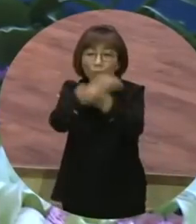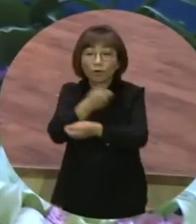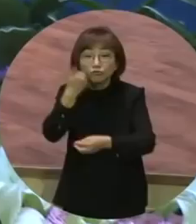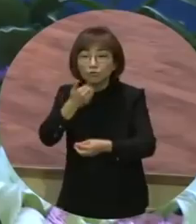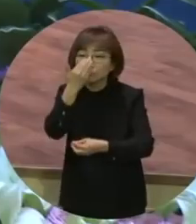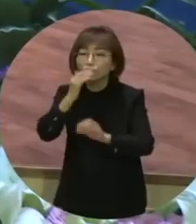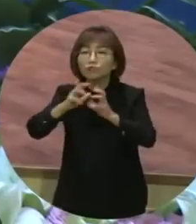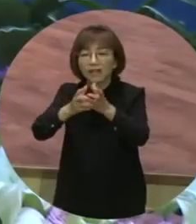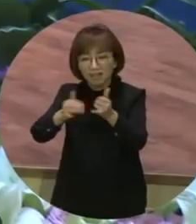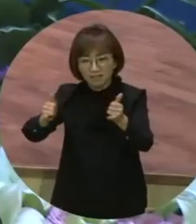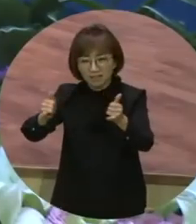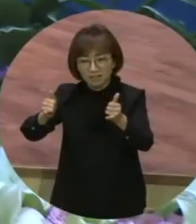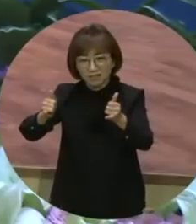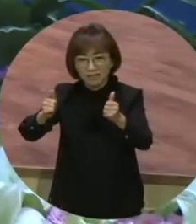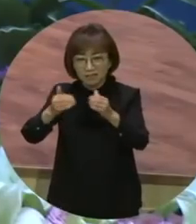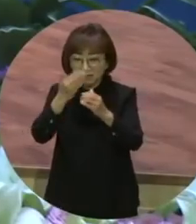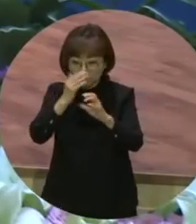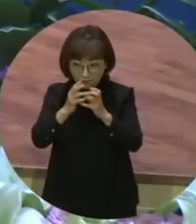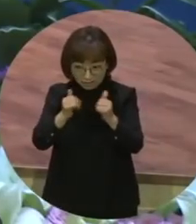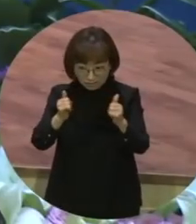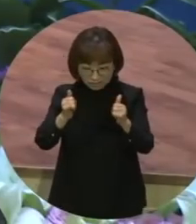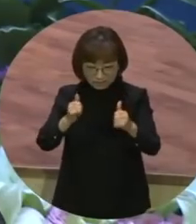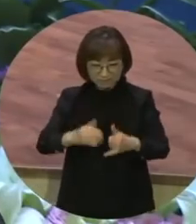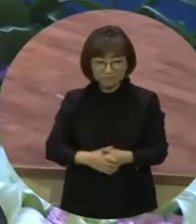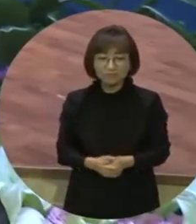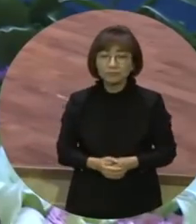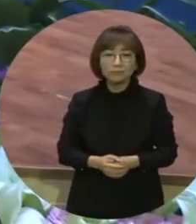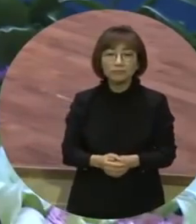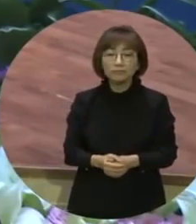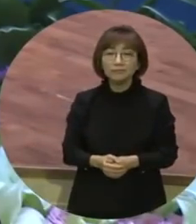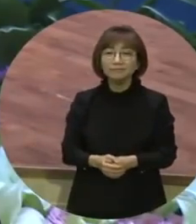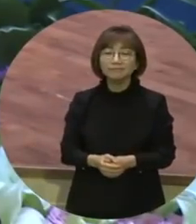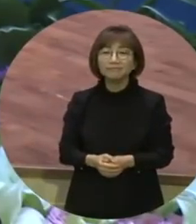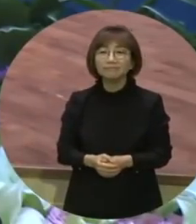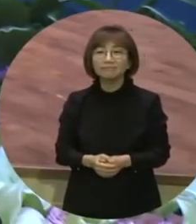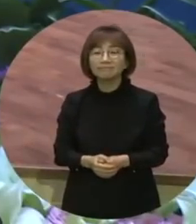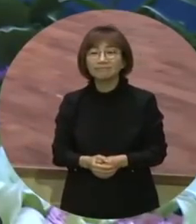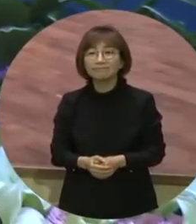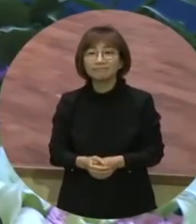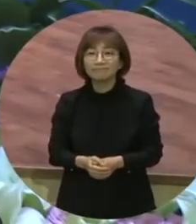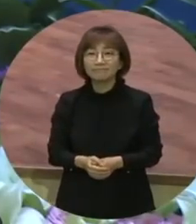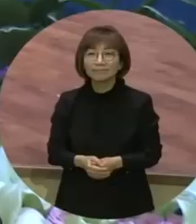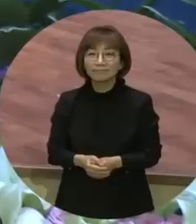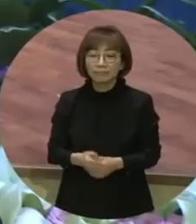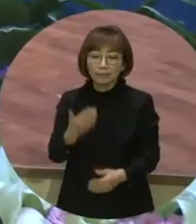12절 이후로도 유대인들과 율법의 관계에 대해서 많이 설명을 합니다. 여기에서